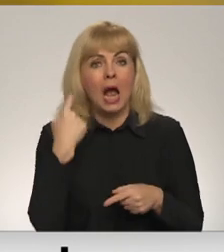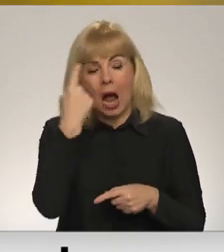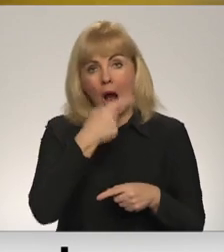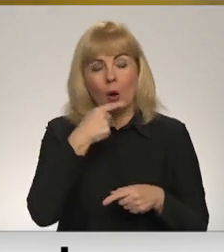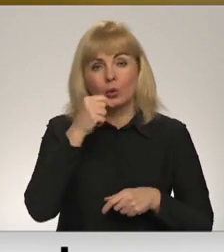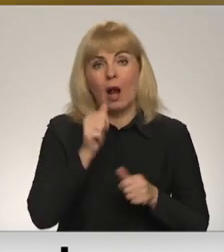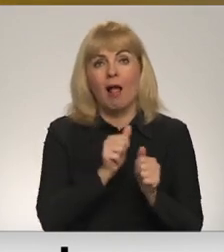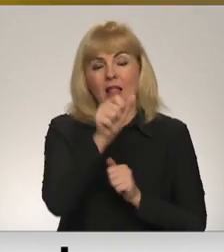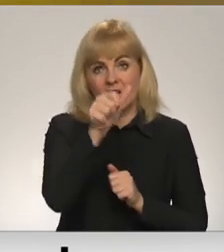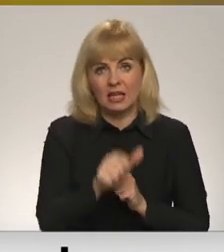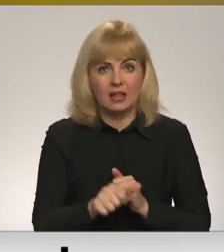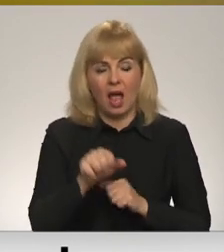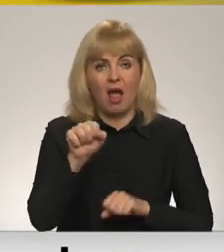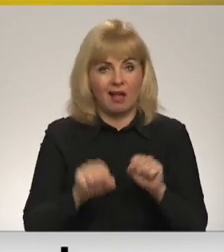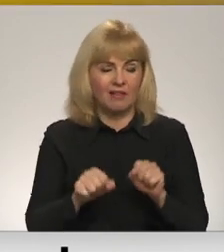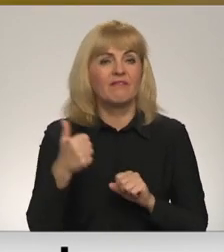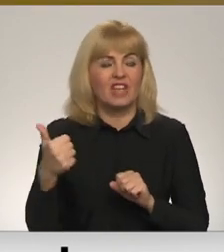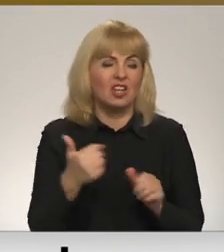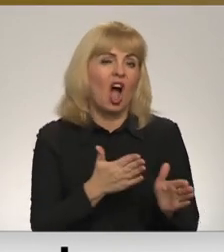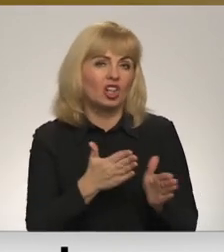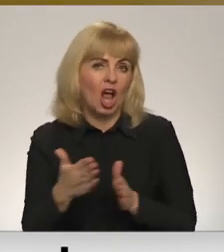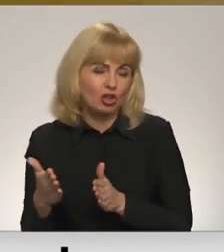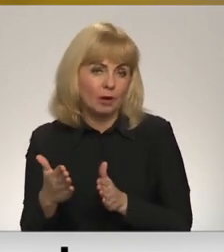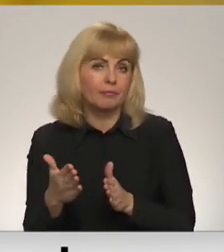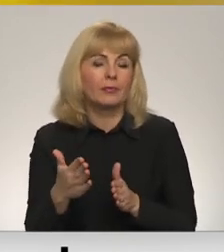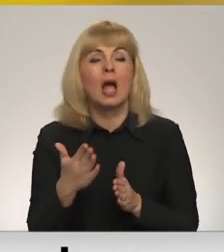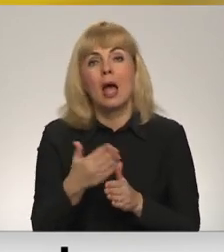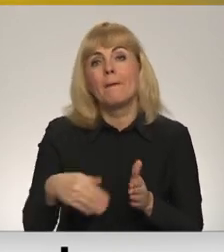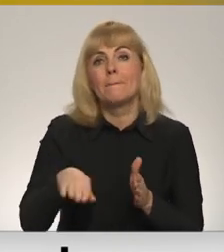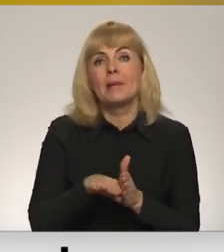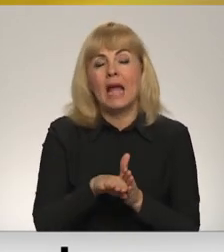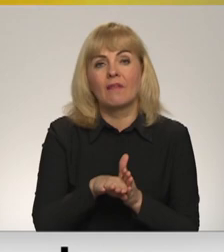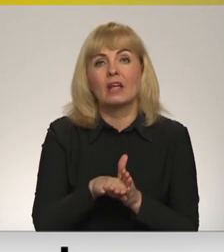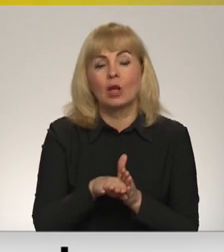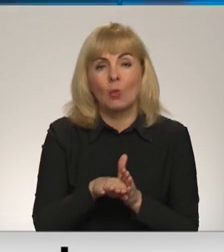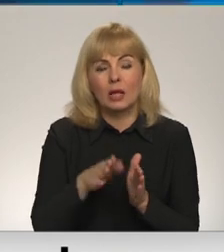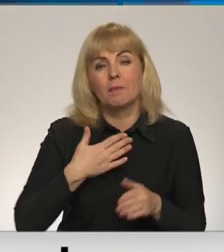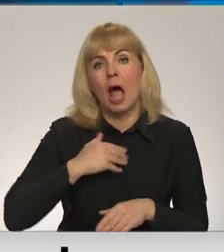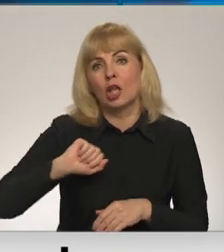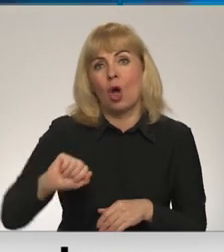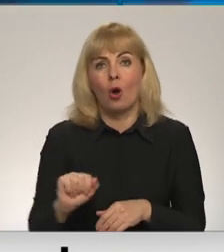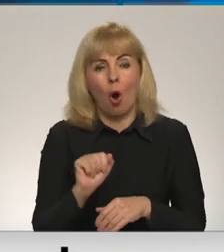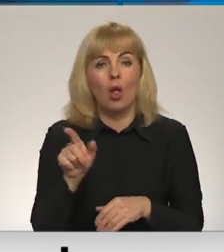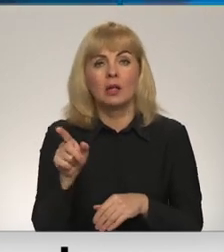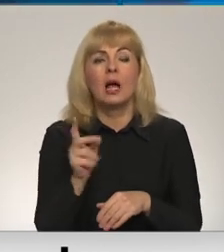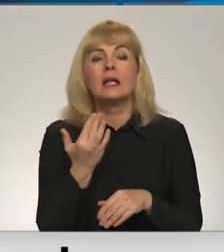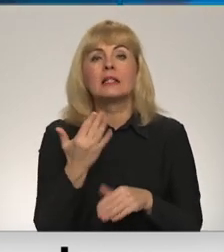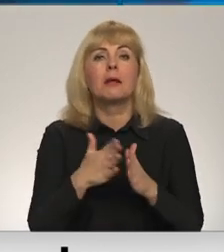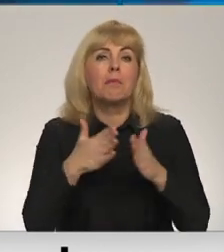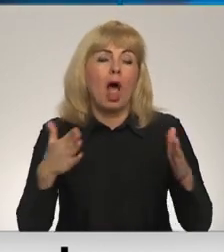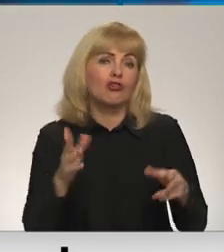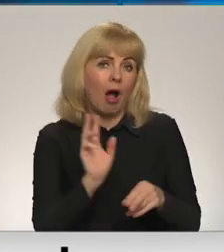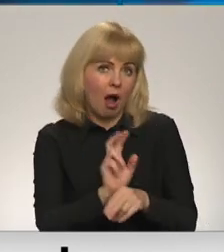līdera Aleksandra Lukašenko režīms. Un tiešādē mums pievienojas kolēģi Madara Līcīte. Sveiki, Madara, cik plaši apmeklēts ir šis pasākums